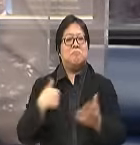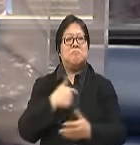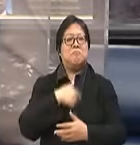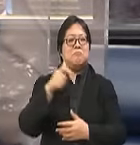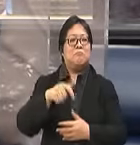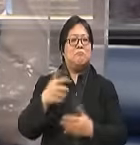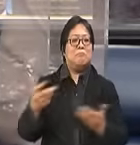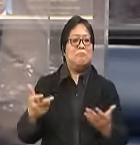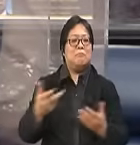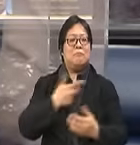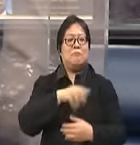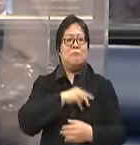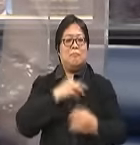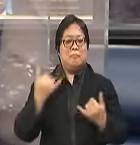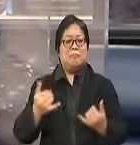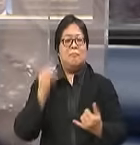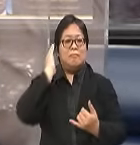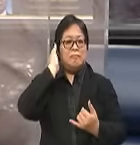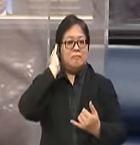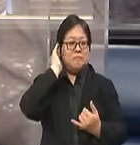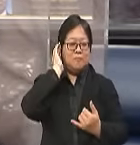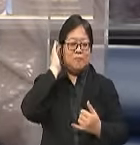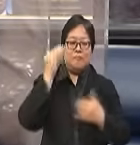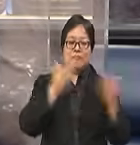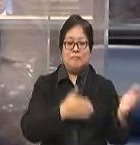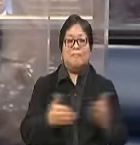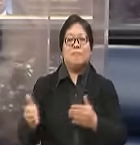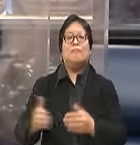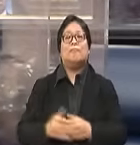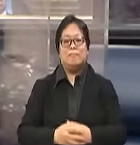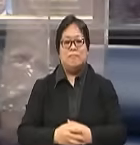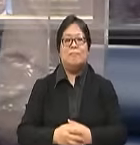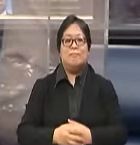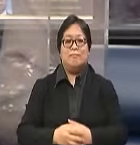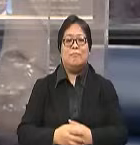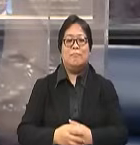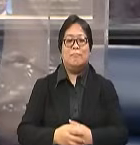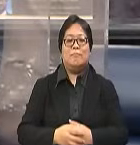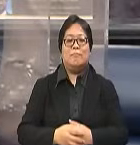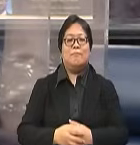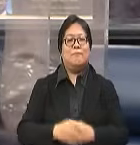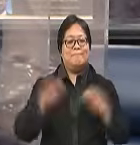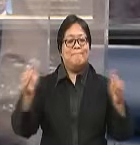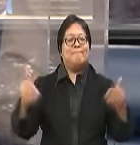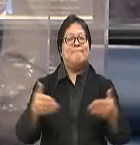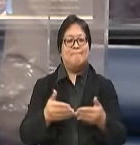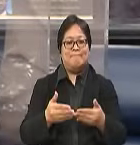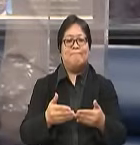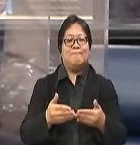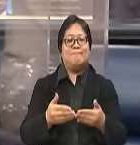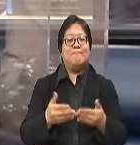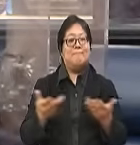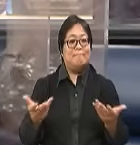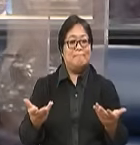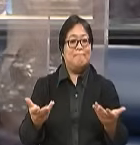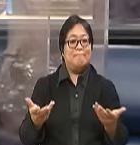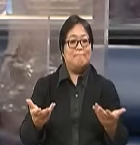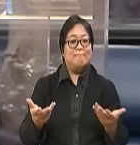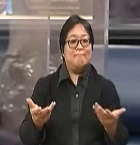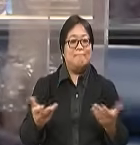harus Kementerian sedang merancang untuk memperkenalkan atau